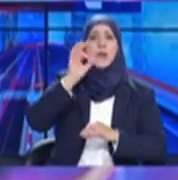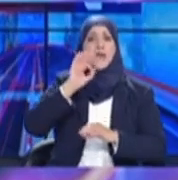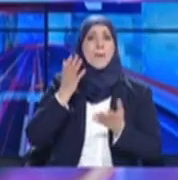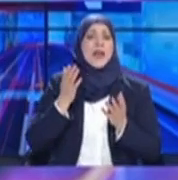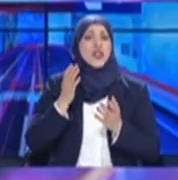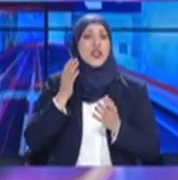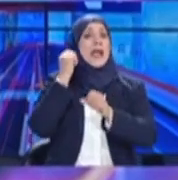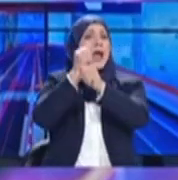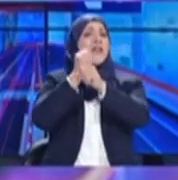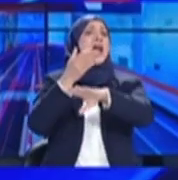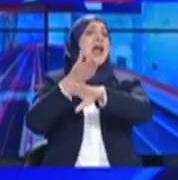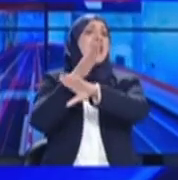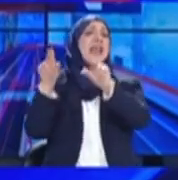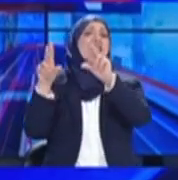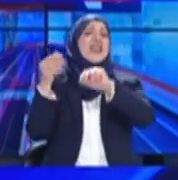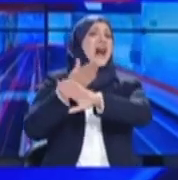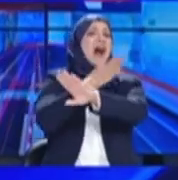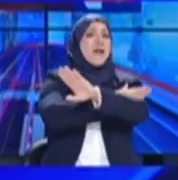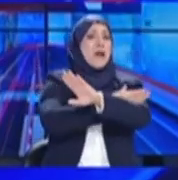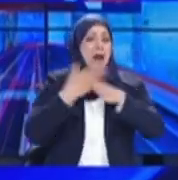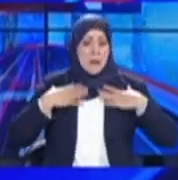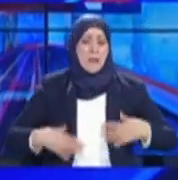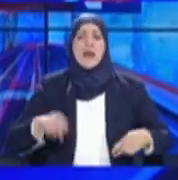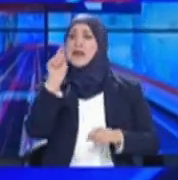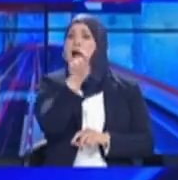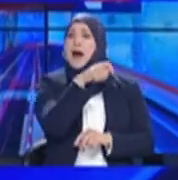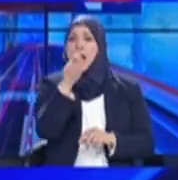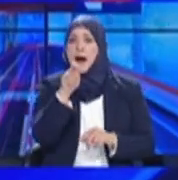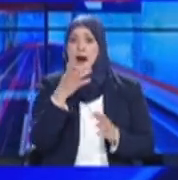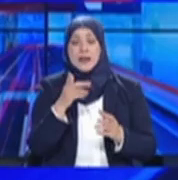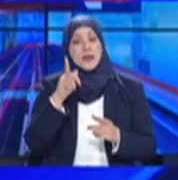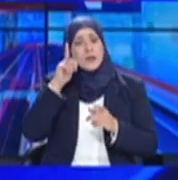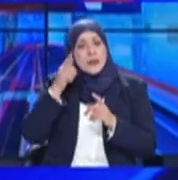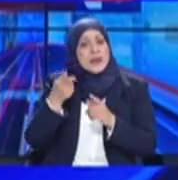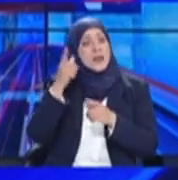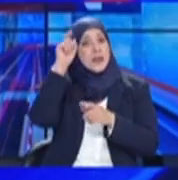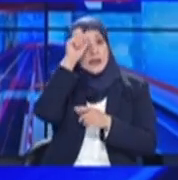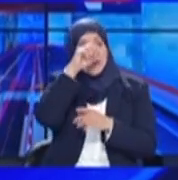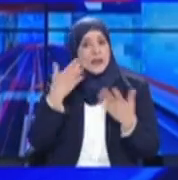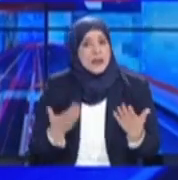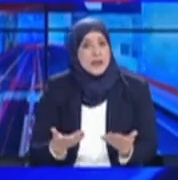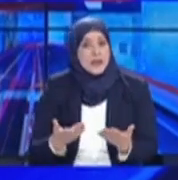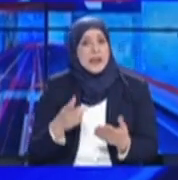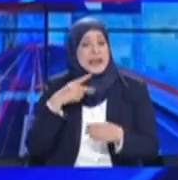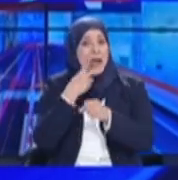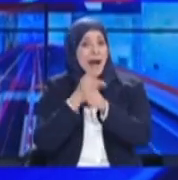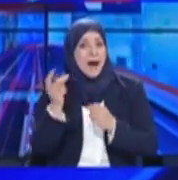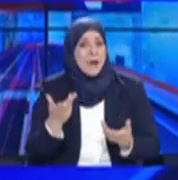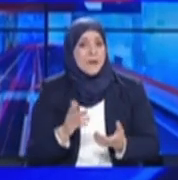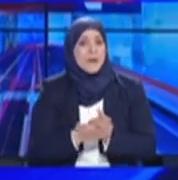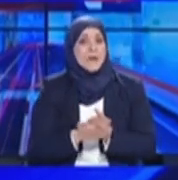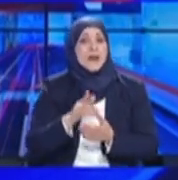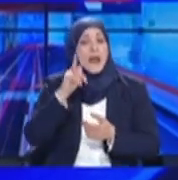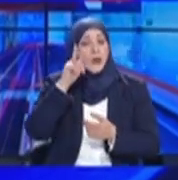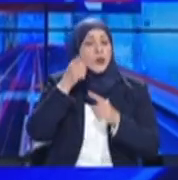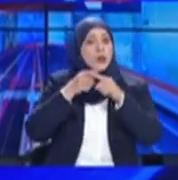بال موجود وحتى الاعوام المختصين في اه في المدونات وفي التقييم ماهو مش موجودين يعني ما هو